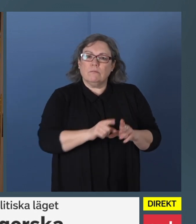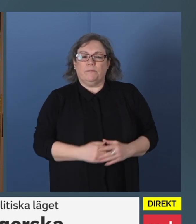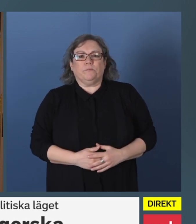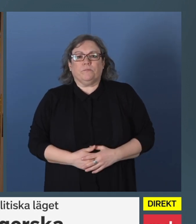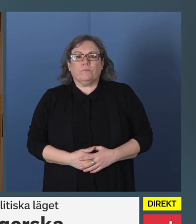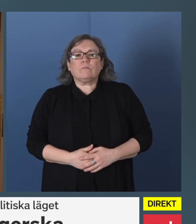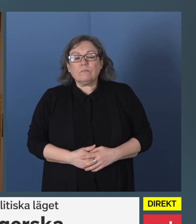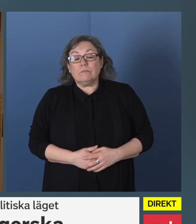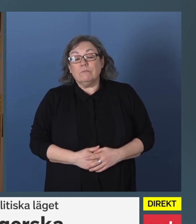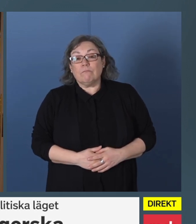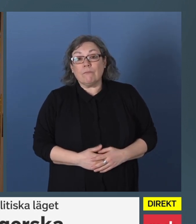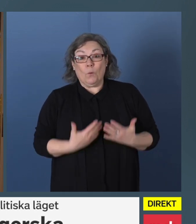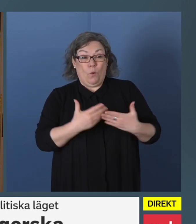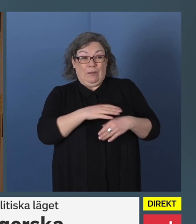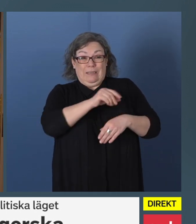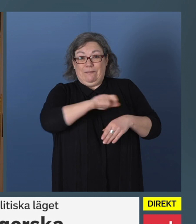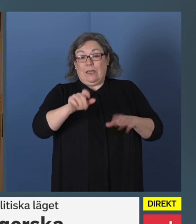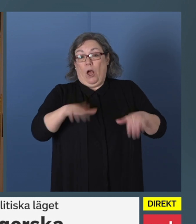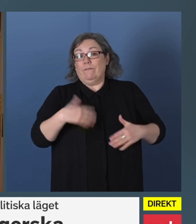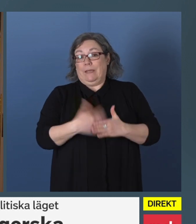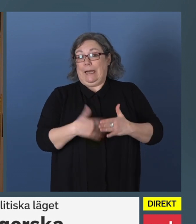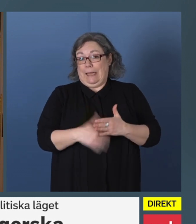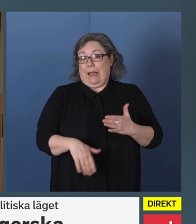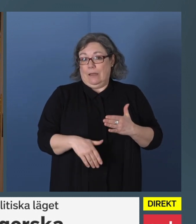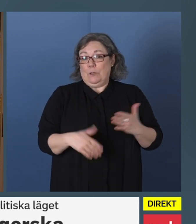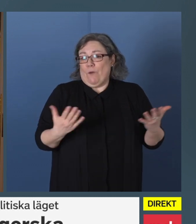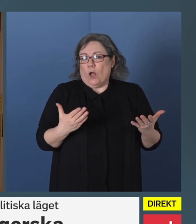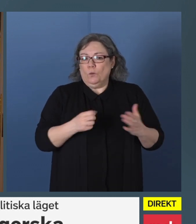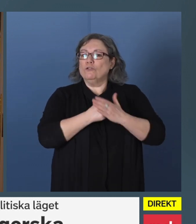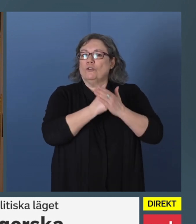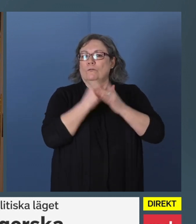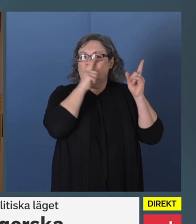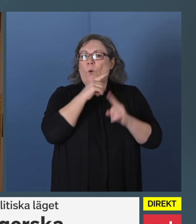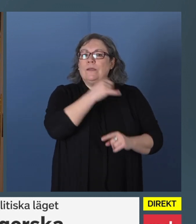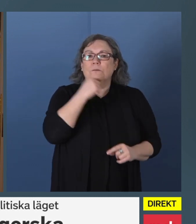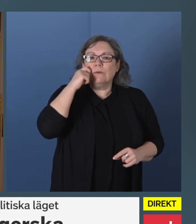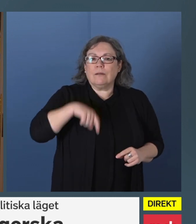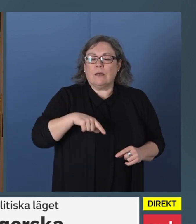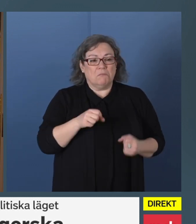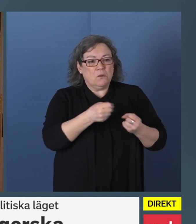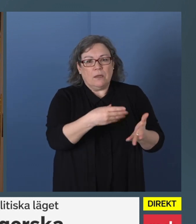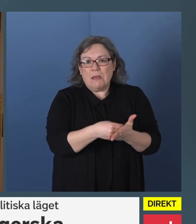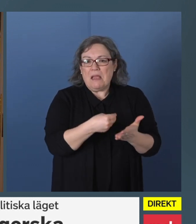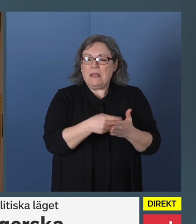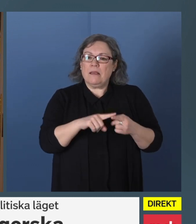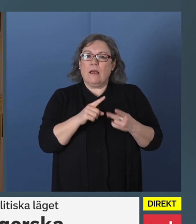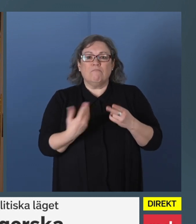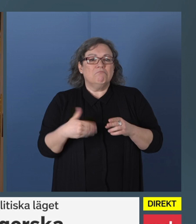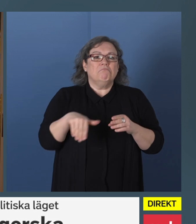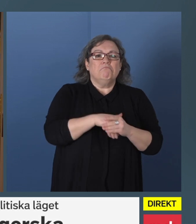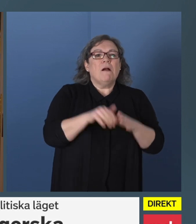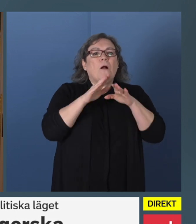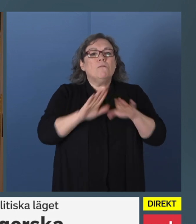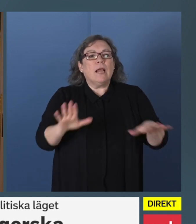Och som så många svenskar redan gjort kan du också stötta Ukrainas folk. Skänka pengar eller delta i en fredlig